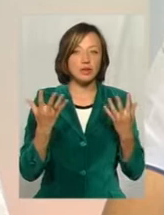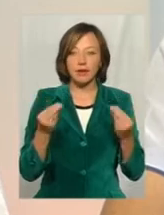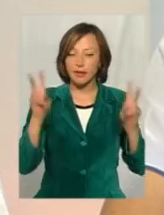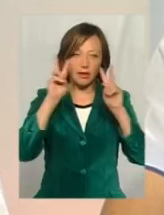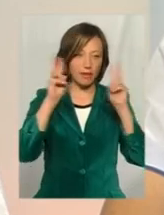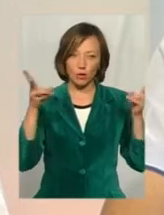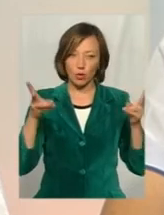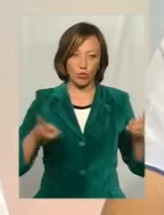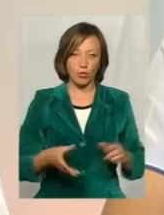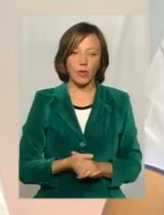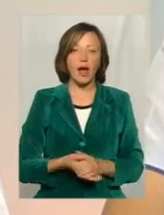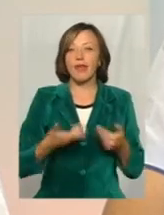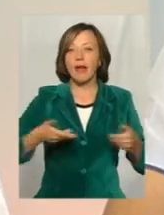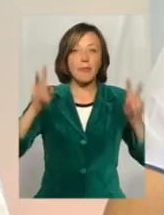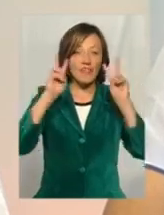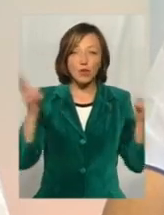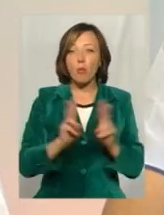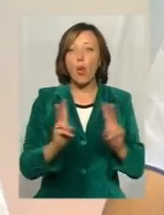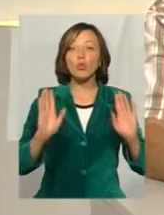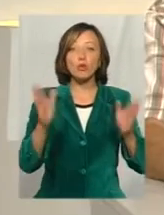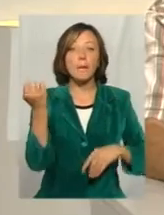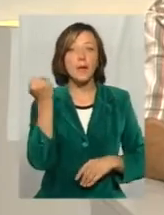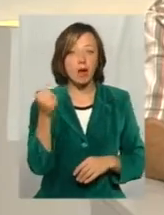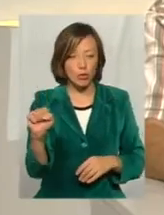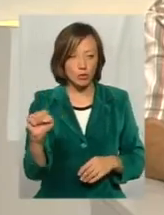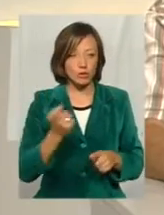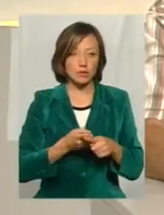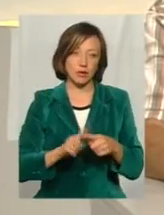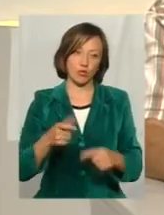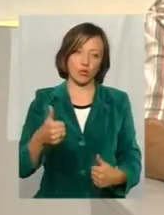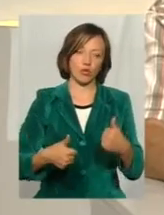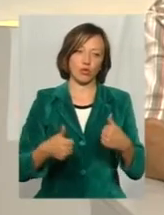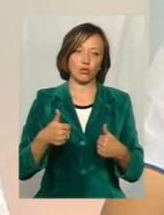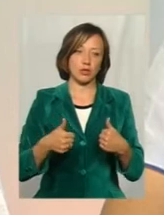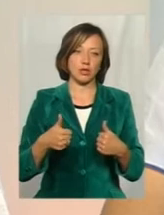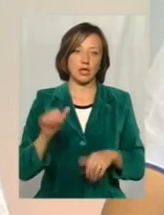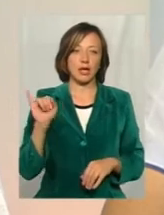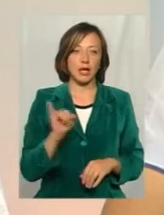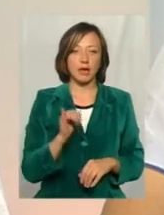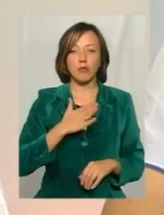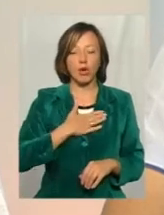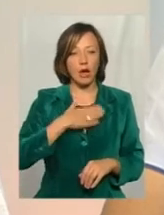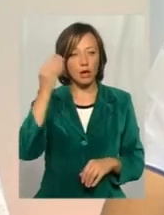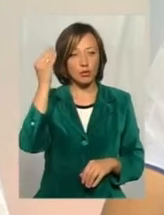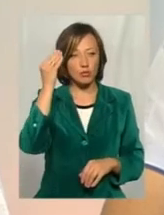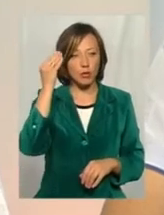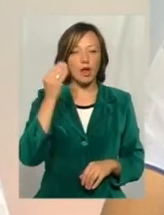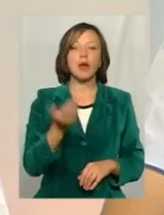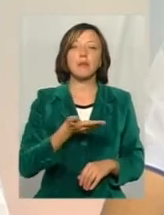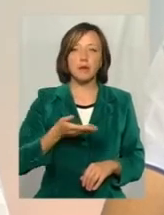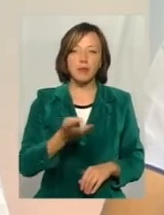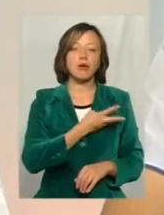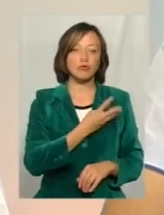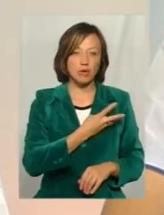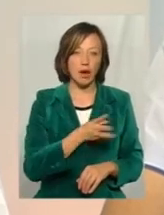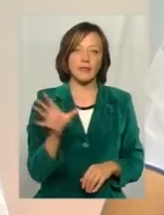день невідомо. Нам невідомо, хто стане переможцем у даному конкурсі. І моя точка зору, ми бажаємо і ми